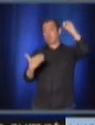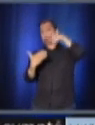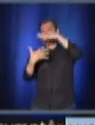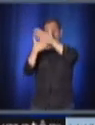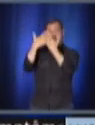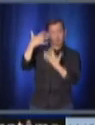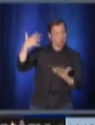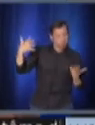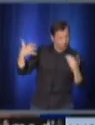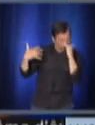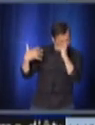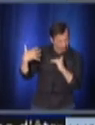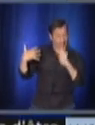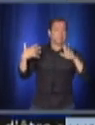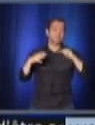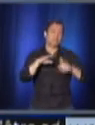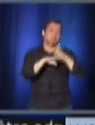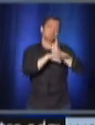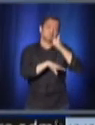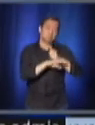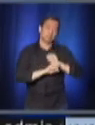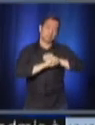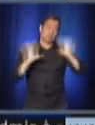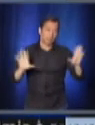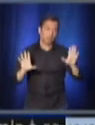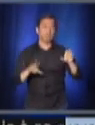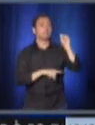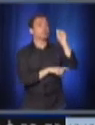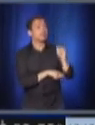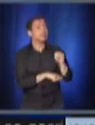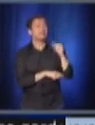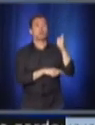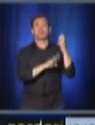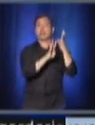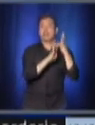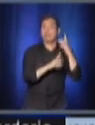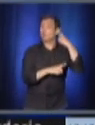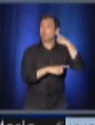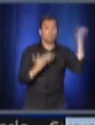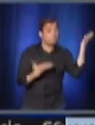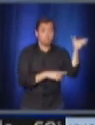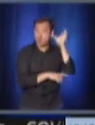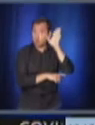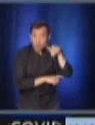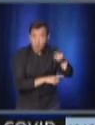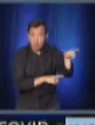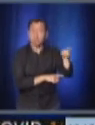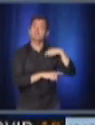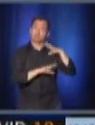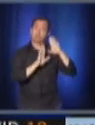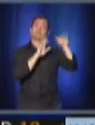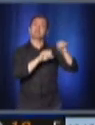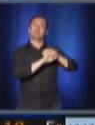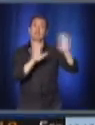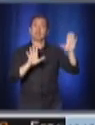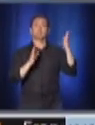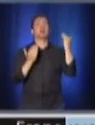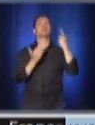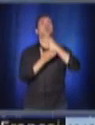ne respectent pas, que ce soit les propriétaires, que ce soit les clients, il y aura des mesures très claires, pas dans des semaines, mais dans quelques